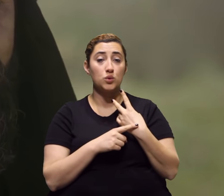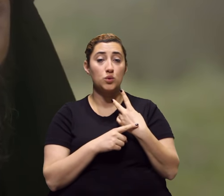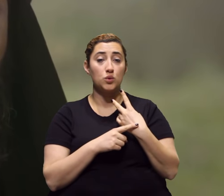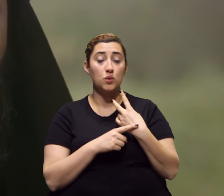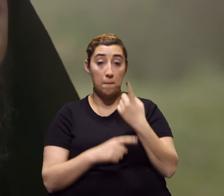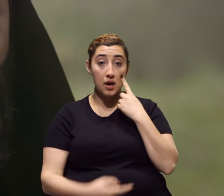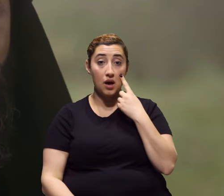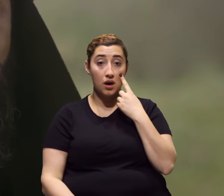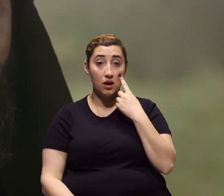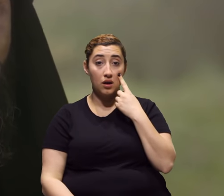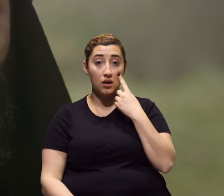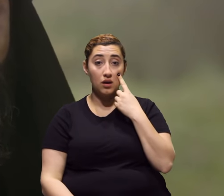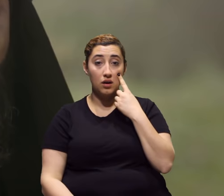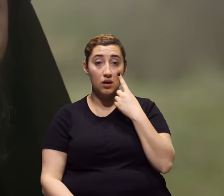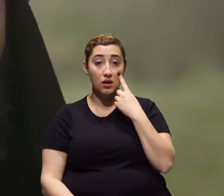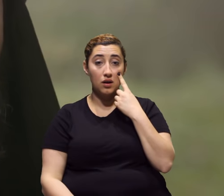Bak.